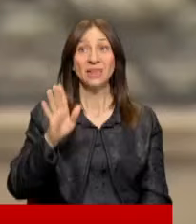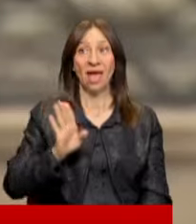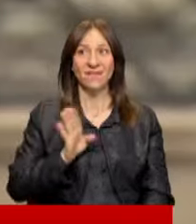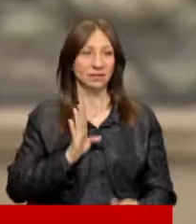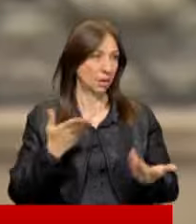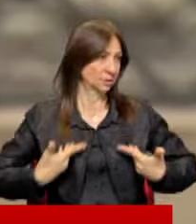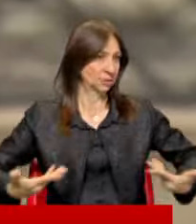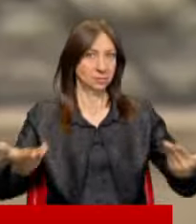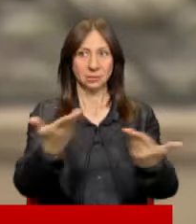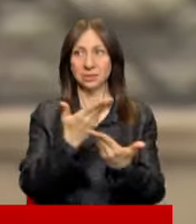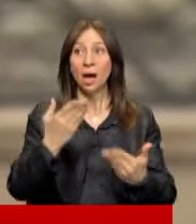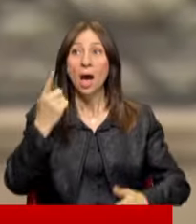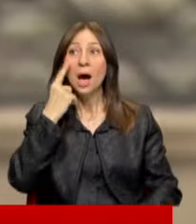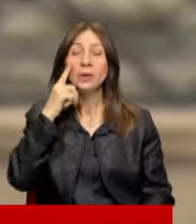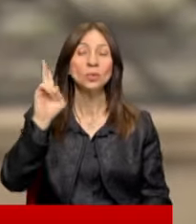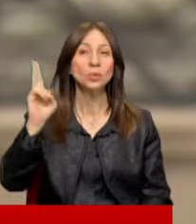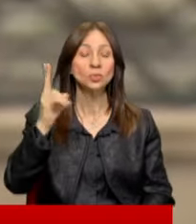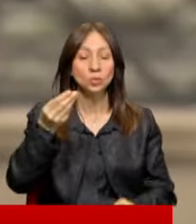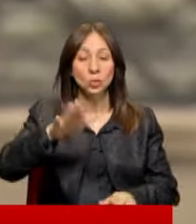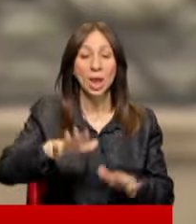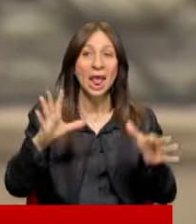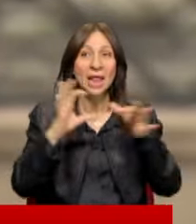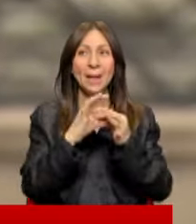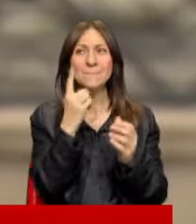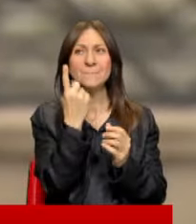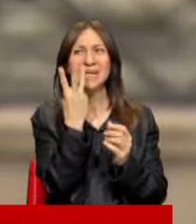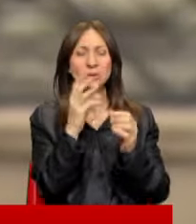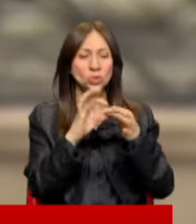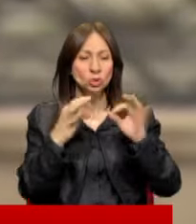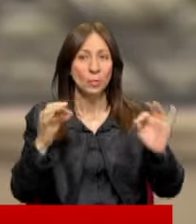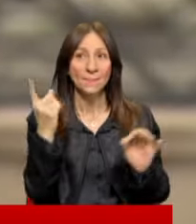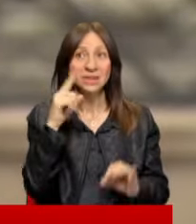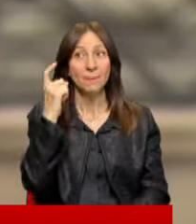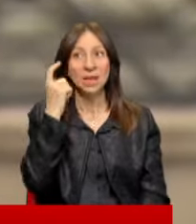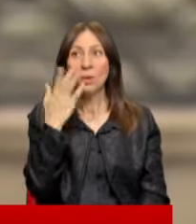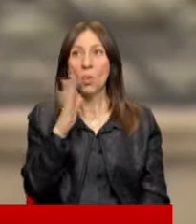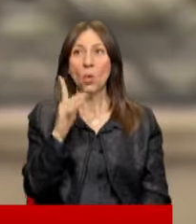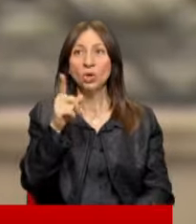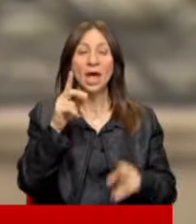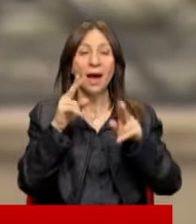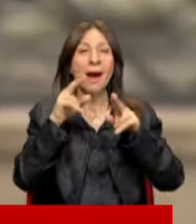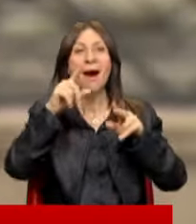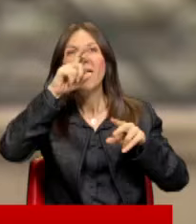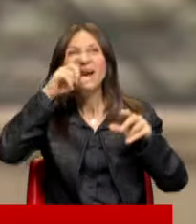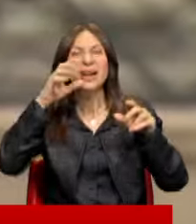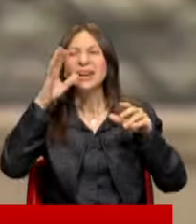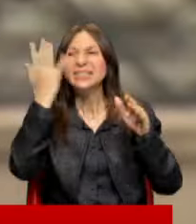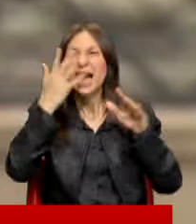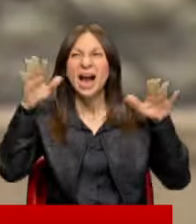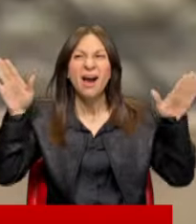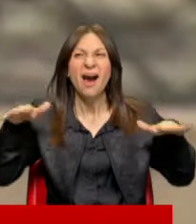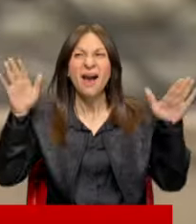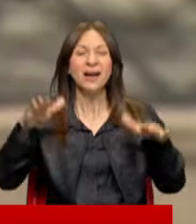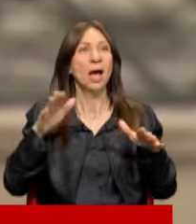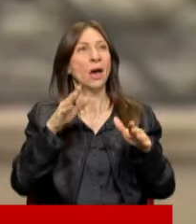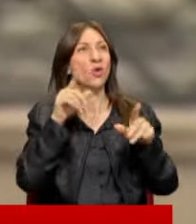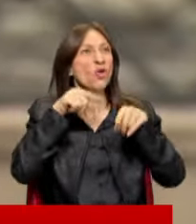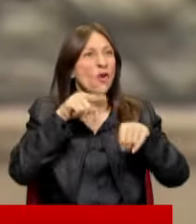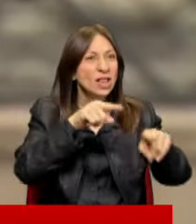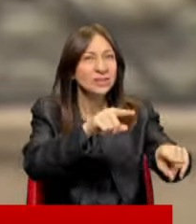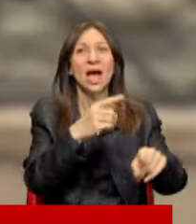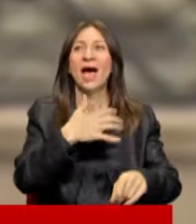evlatlarıyız. Atatürk'ün çocukluğuna dair bir iki cümleden başka bir bilgimiz yok. O da karga kovaladığına ilişkin anne baba adı Selanik doğumlu